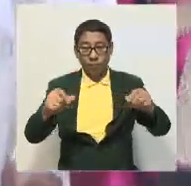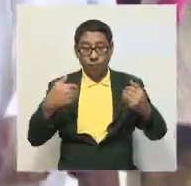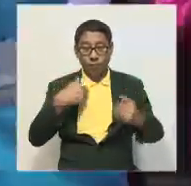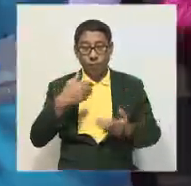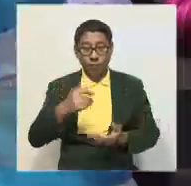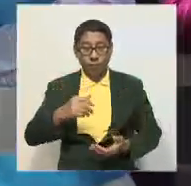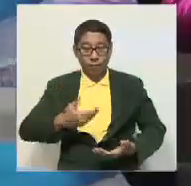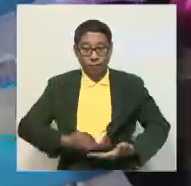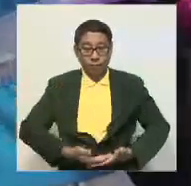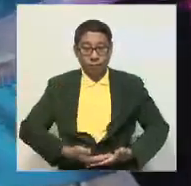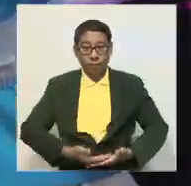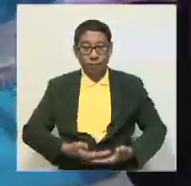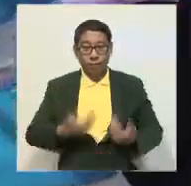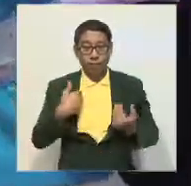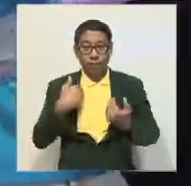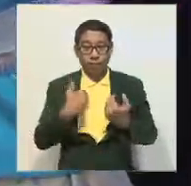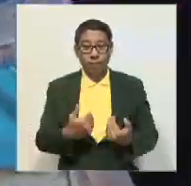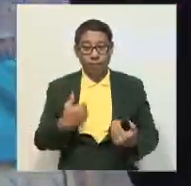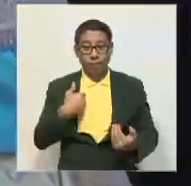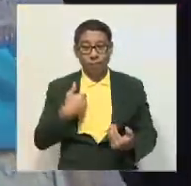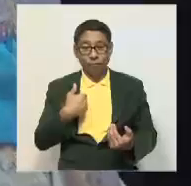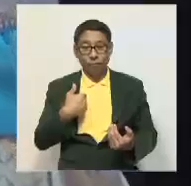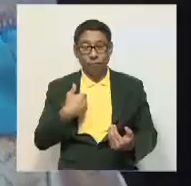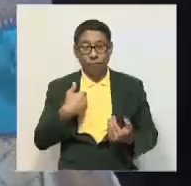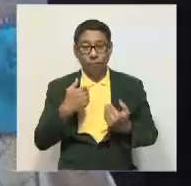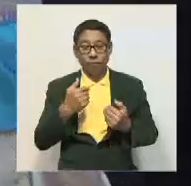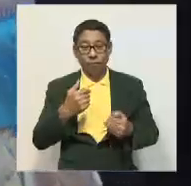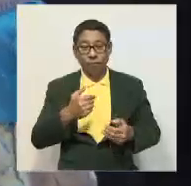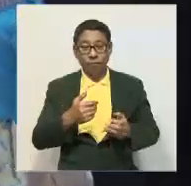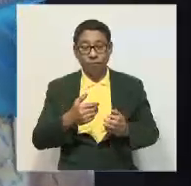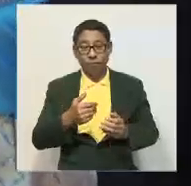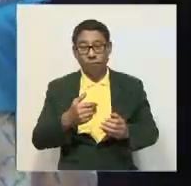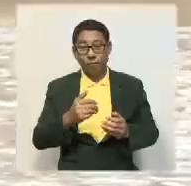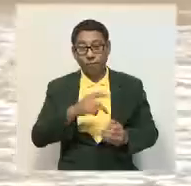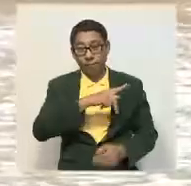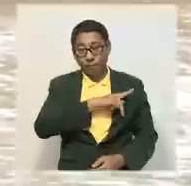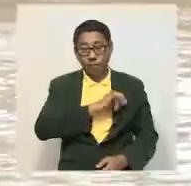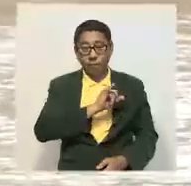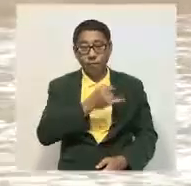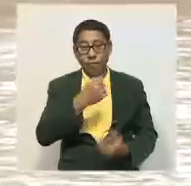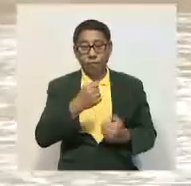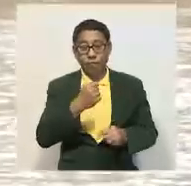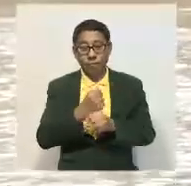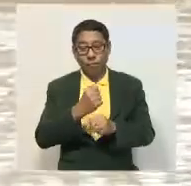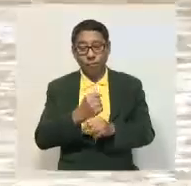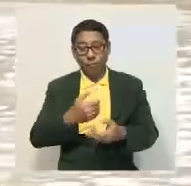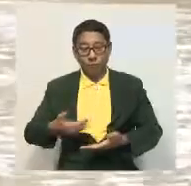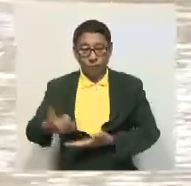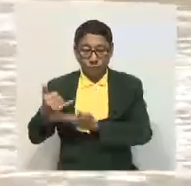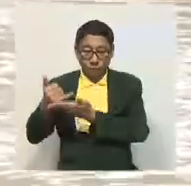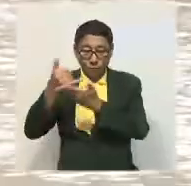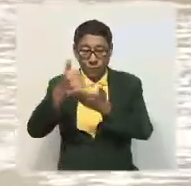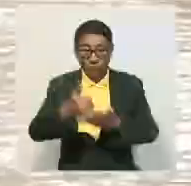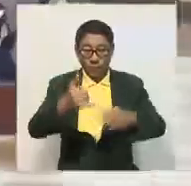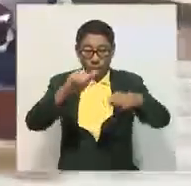รณ์เป็นผู้อุ้มพระพุทธมหาธรรมราชาซึ่งเป็นพระพุทธรูปคู่บ้านคู่เมืองที่ใช้พิธีอุ้มพระดำน้